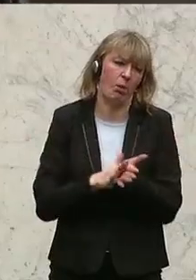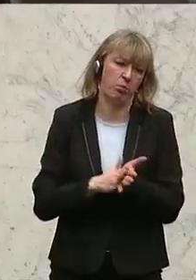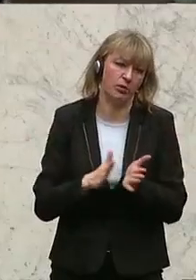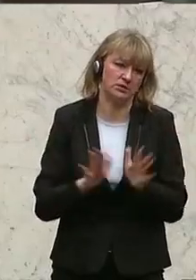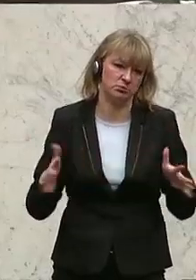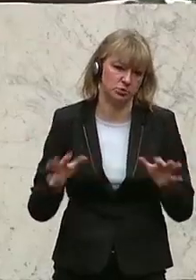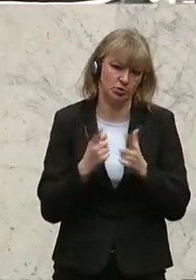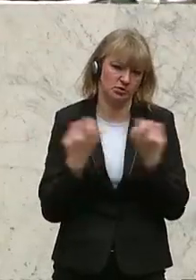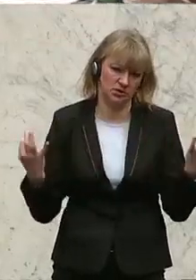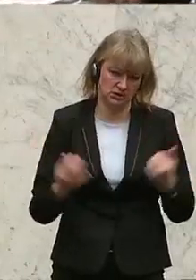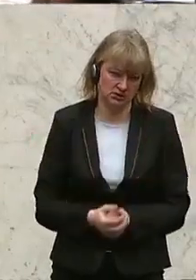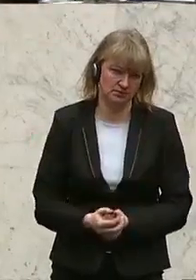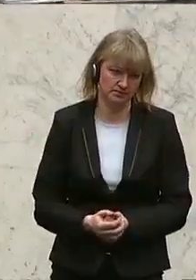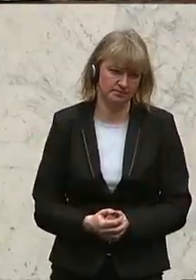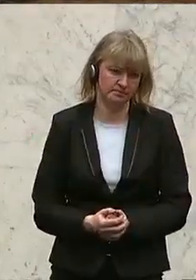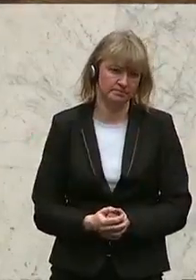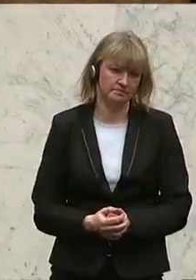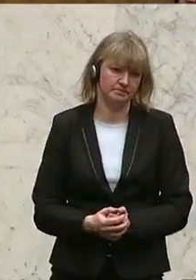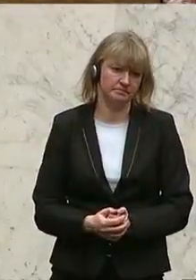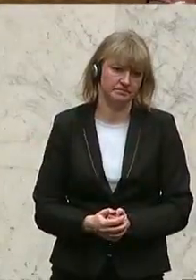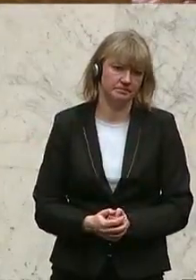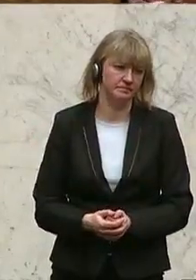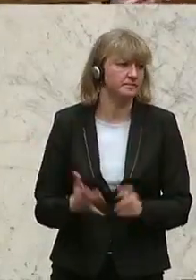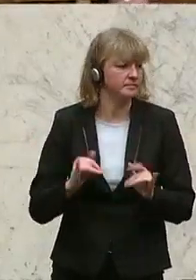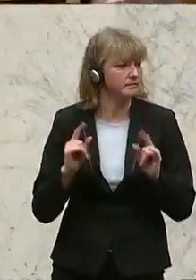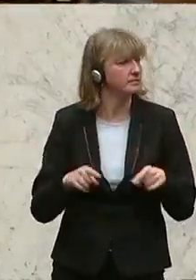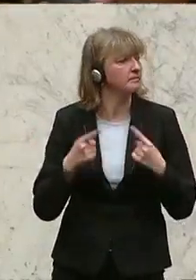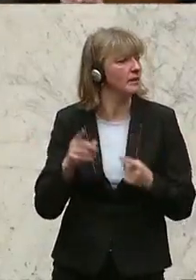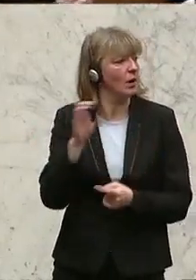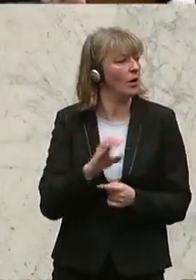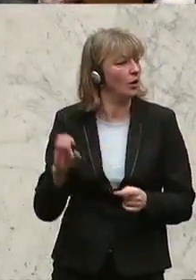Nun ist das Mitglied des Europäischen Parlaments.